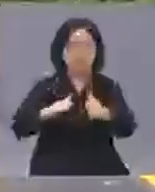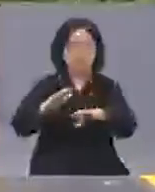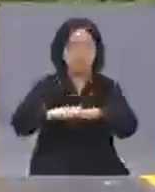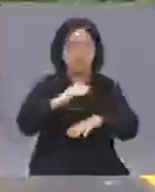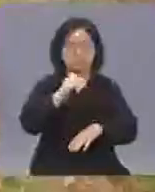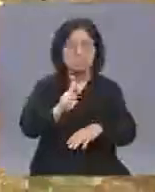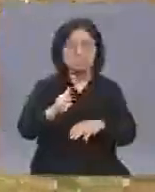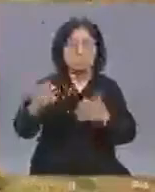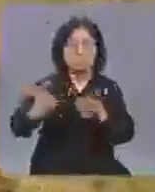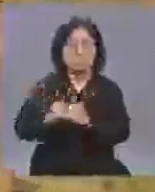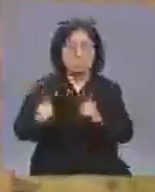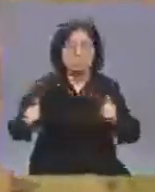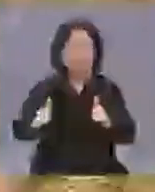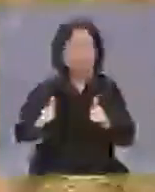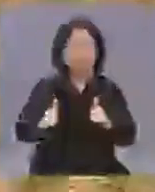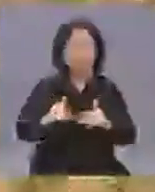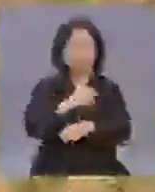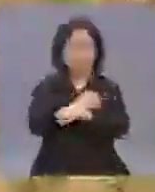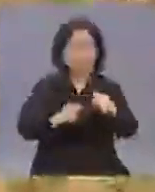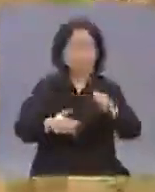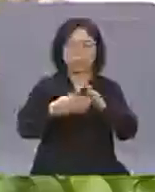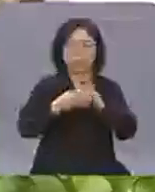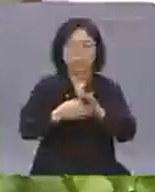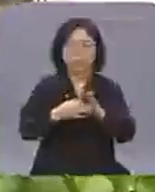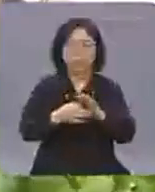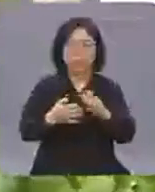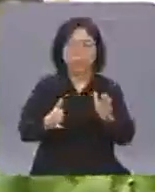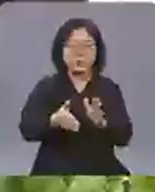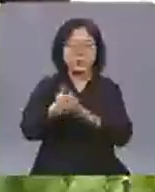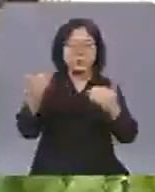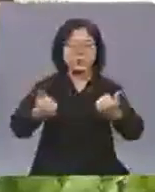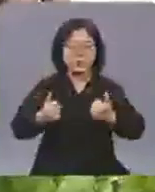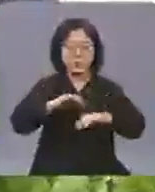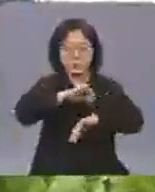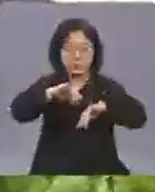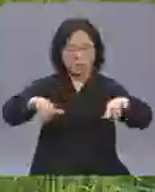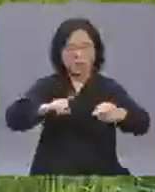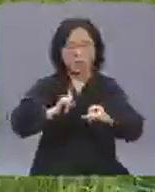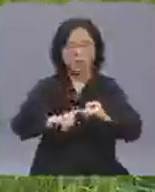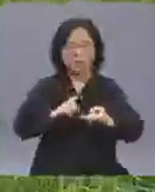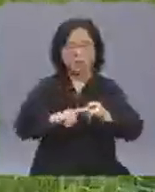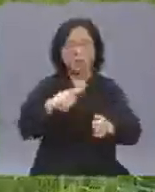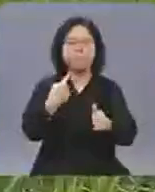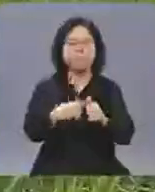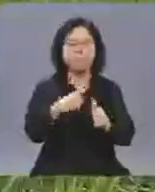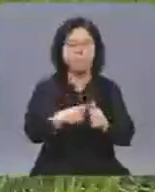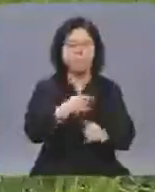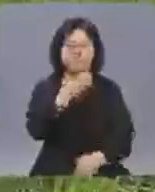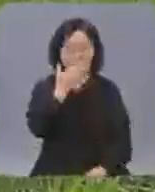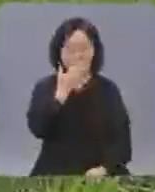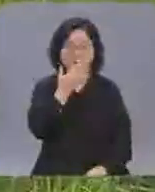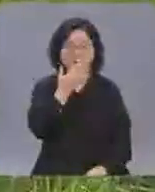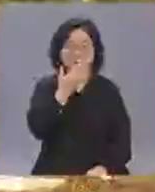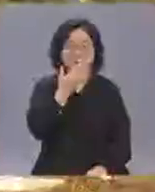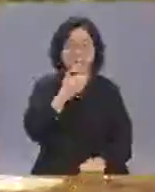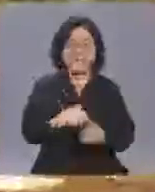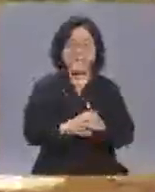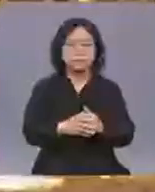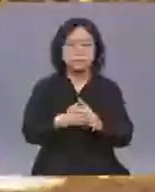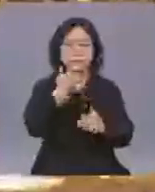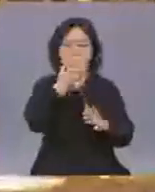농장주와 근로자 즉 노사간의 계약 관계를 시의회가 개입한 데에 대한 비판이 일 수 있고 사용자간에